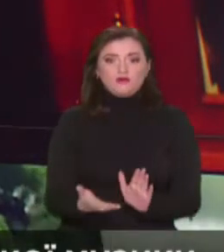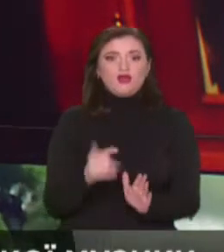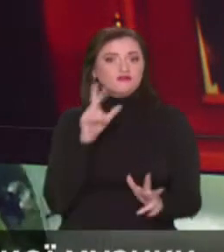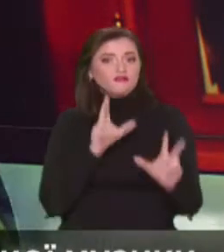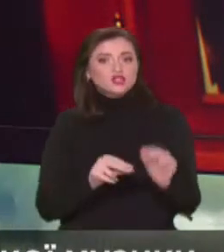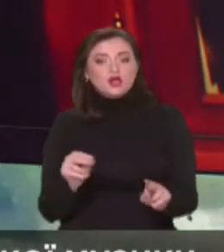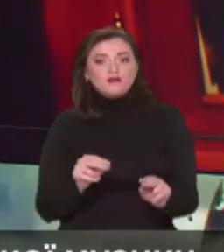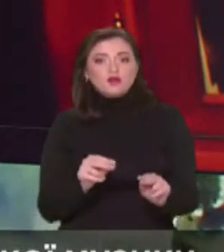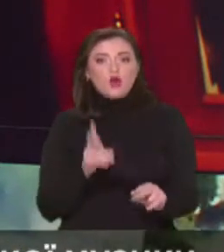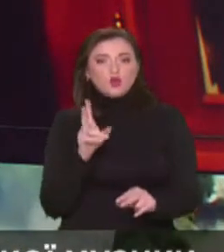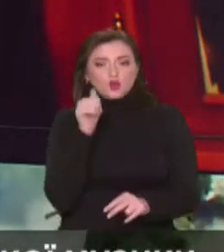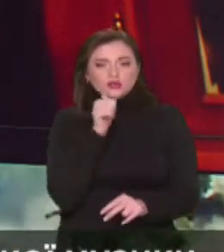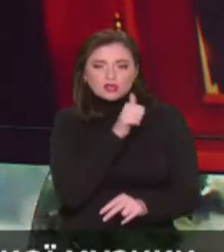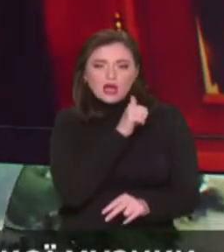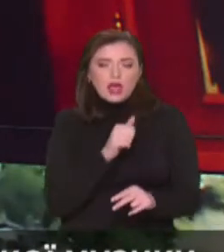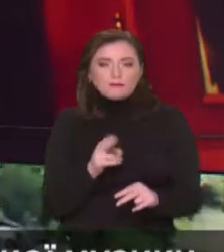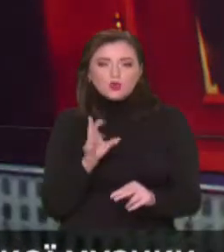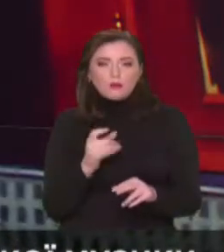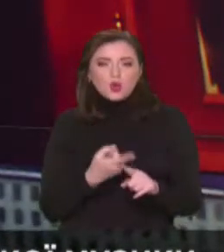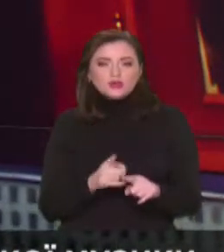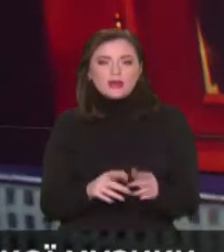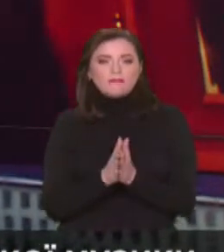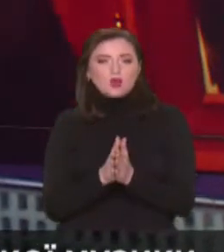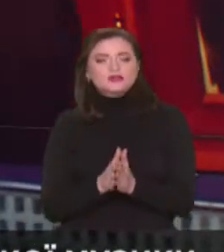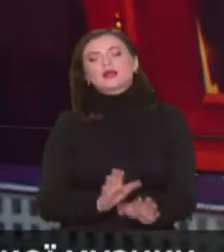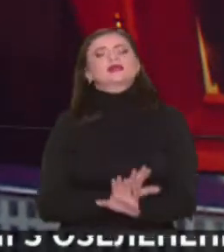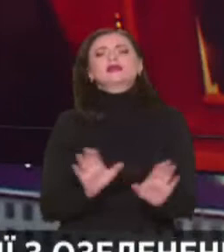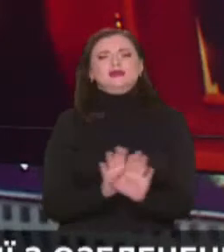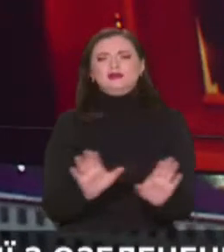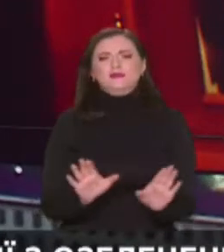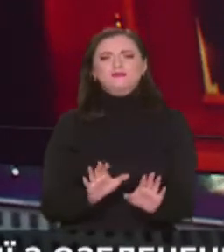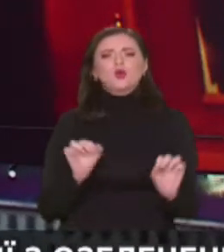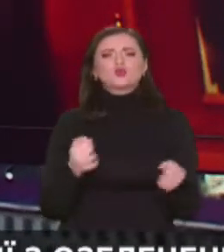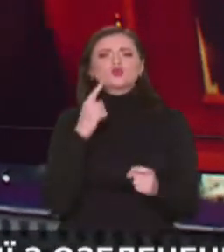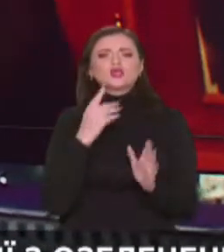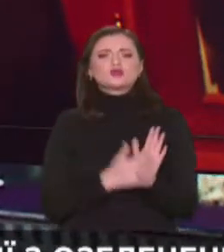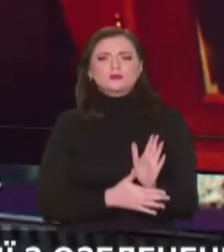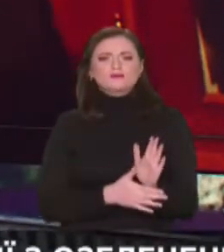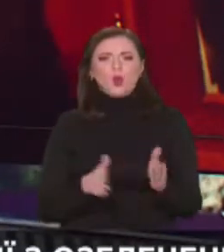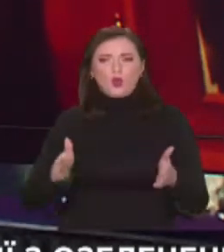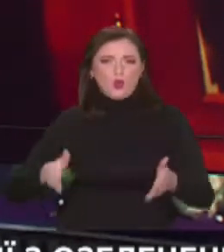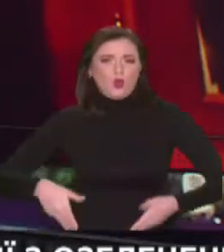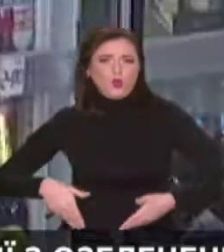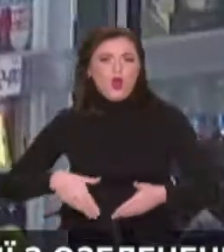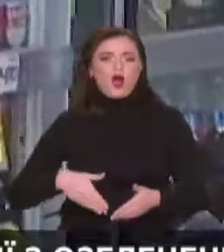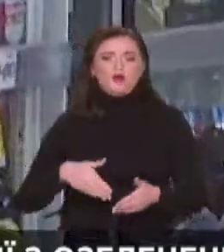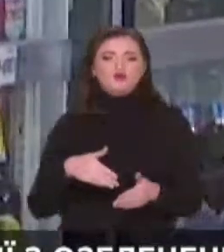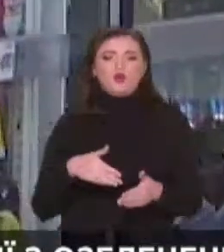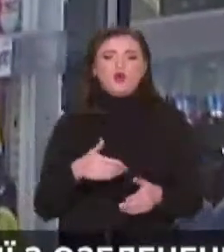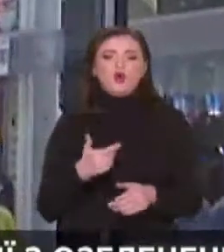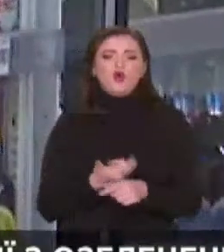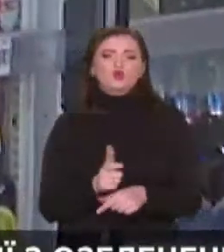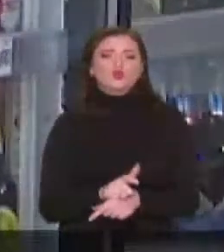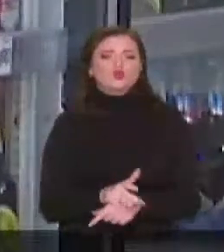хтось таємно про це просить? Ні-ні, друзі, зрозумійте, кулуарно, дуже довго вже